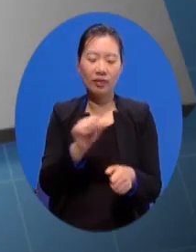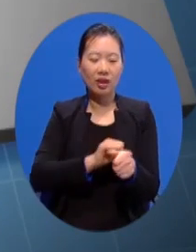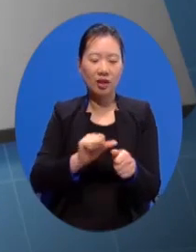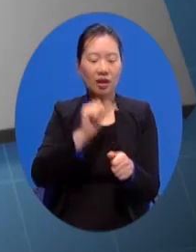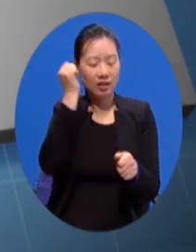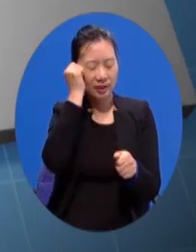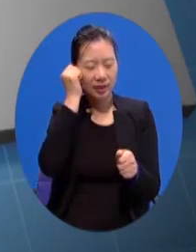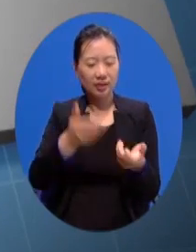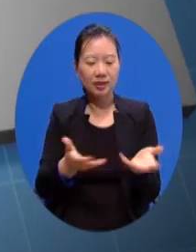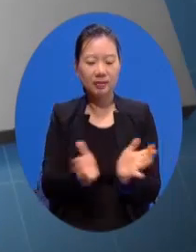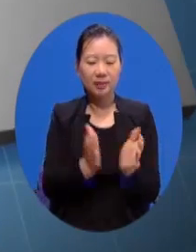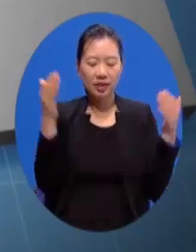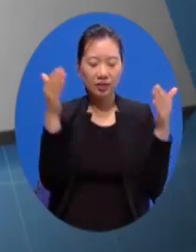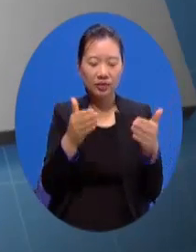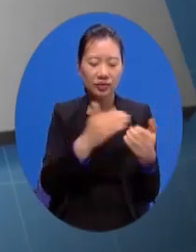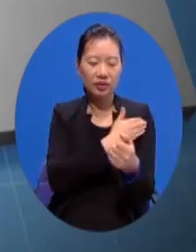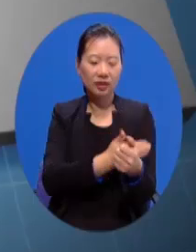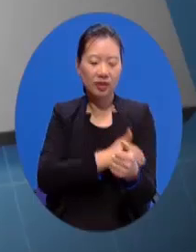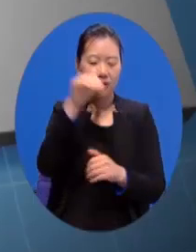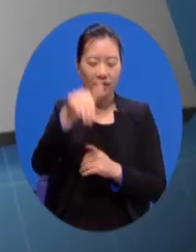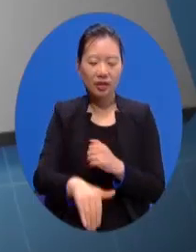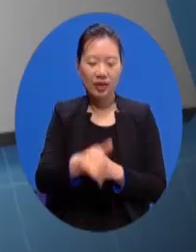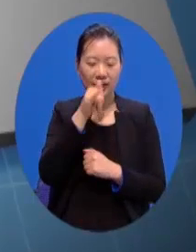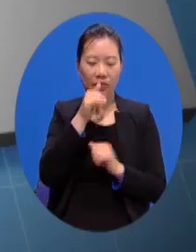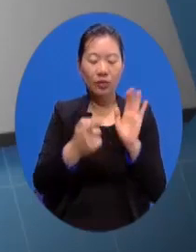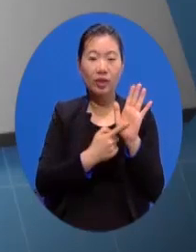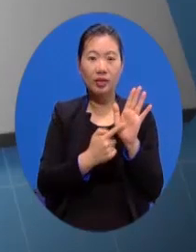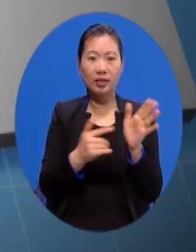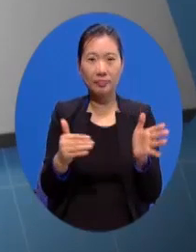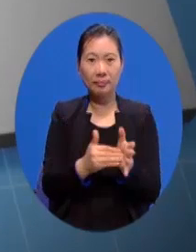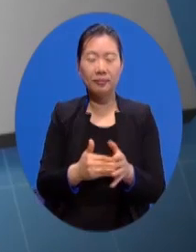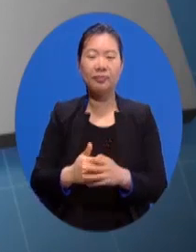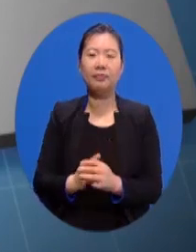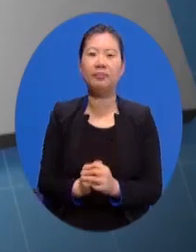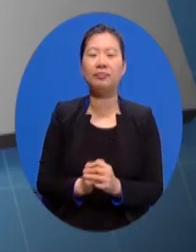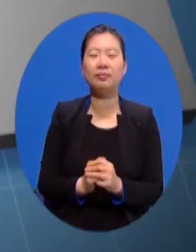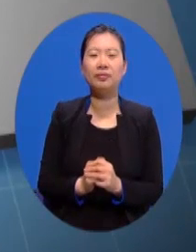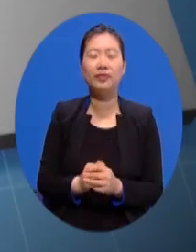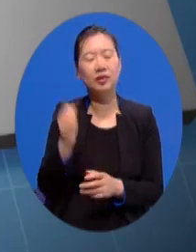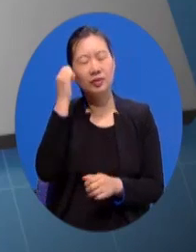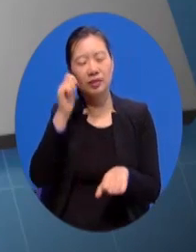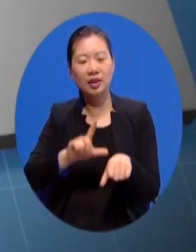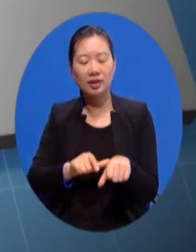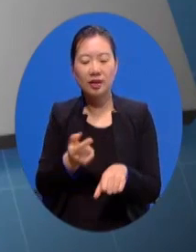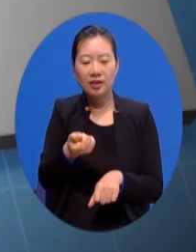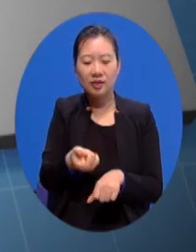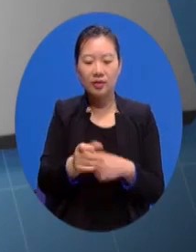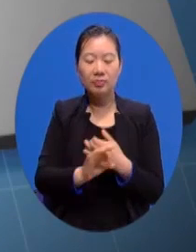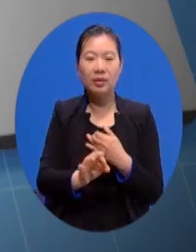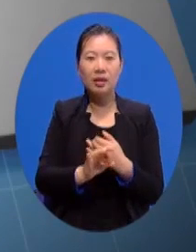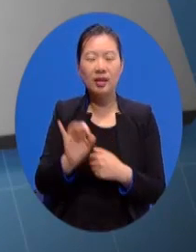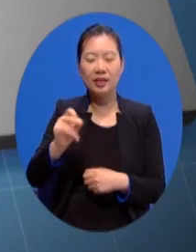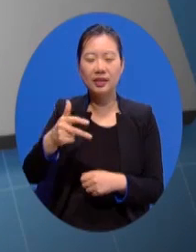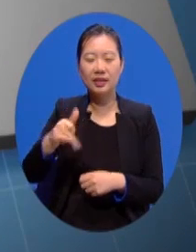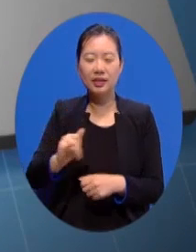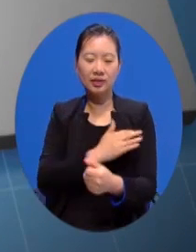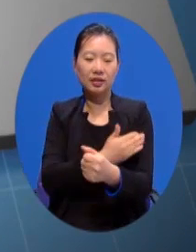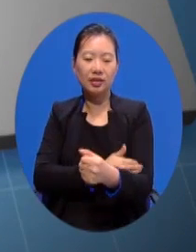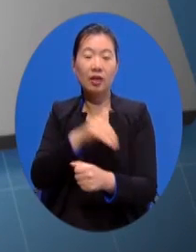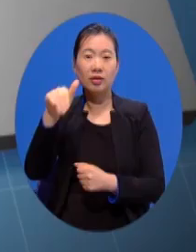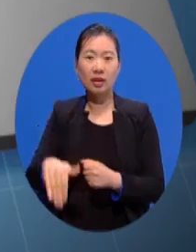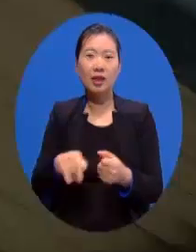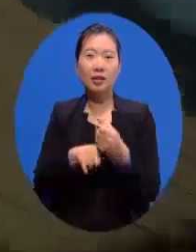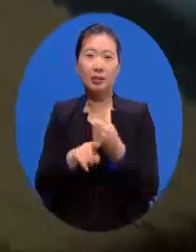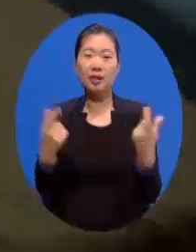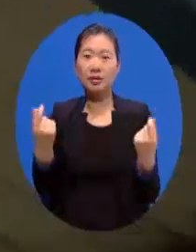5시간 잔 팀의 주의 집중력이 더 떨어지는 것으로 나타났습니다. 수면 시간이 적으면 인지 능력이 낮아진다는 뜻.